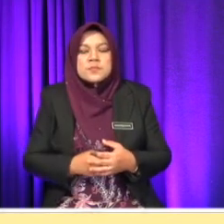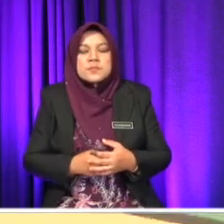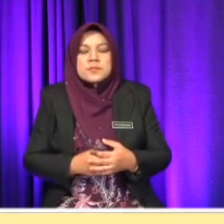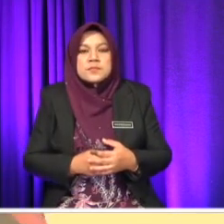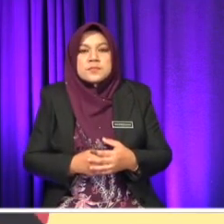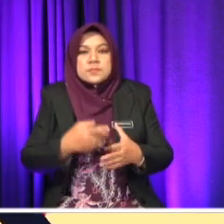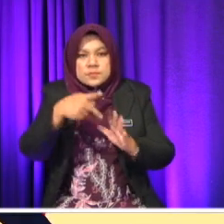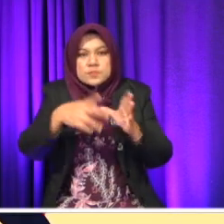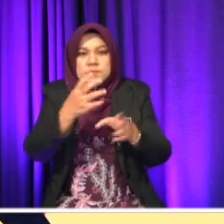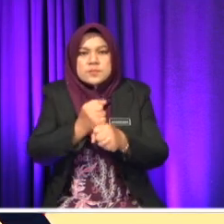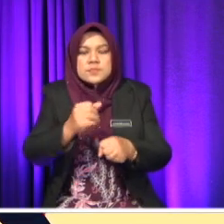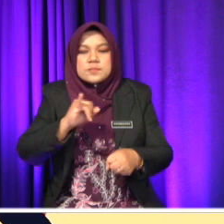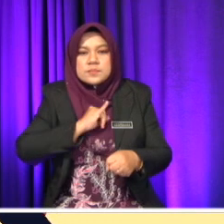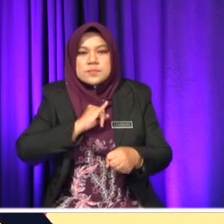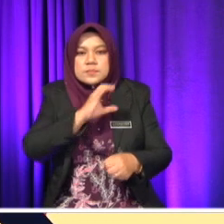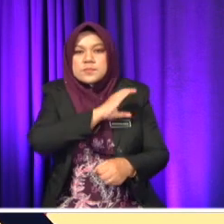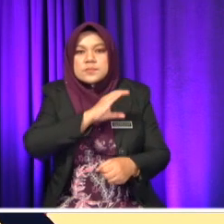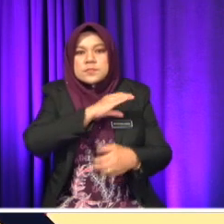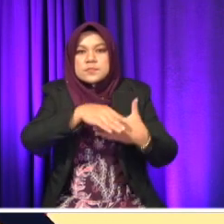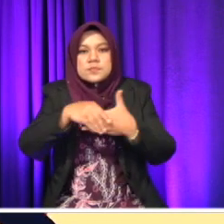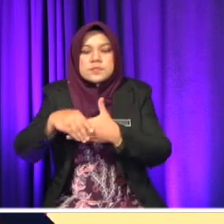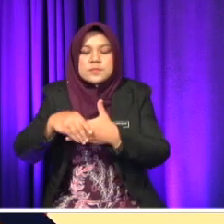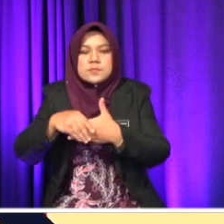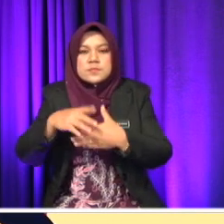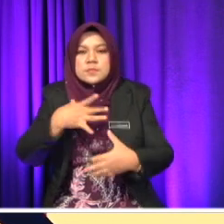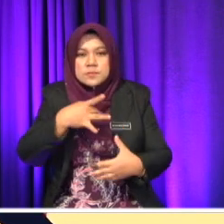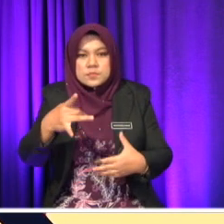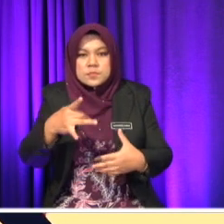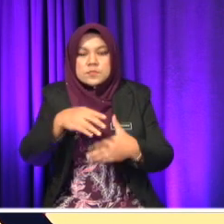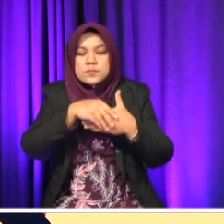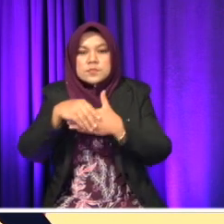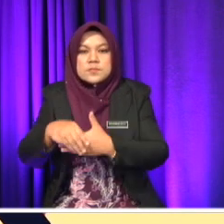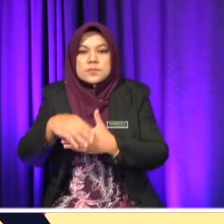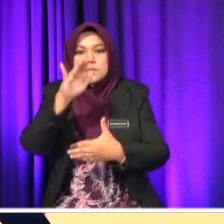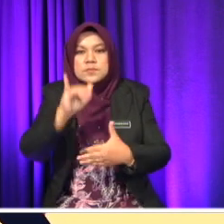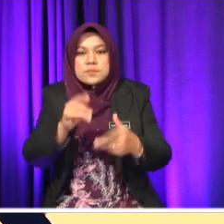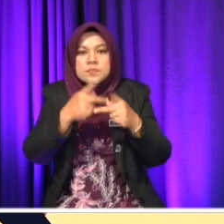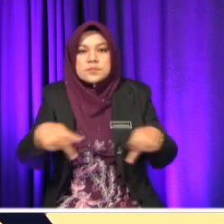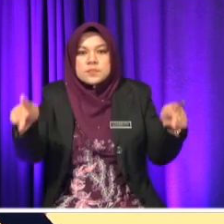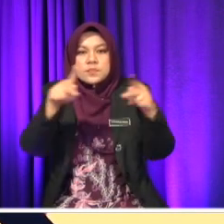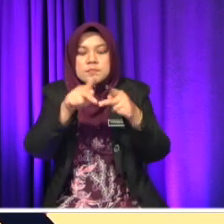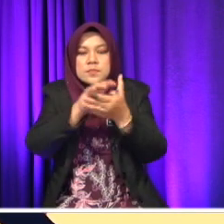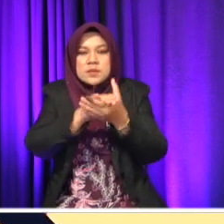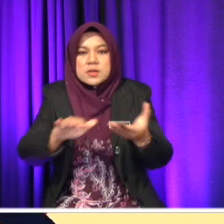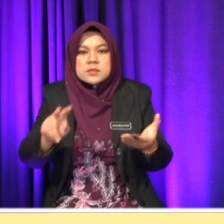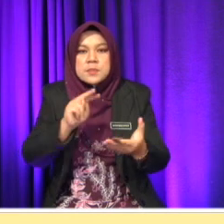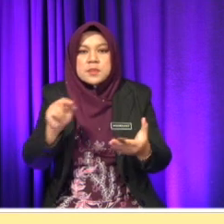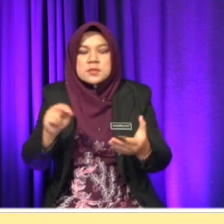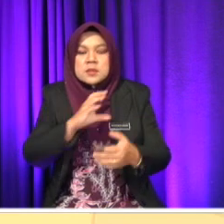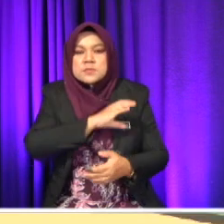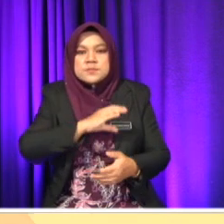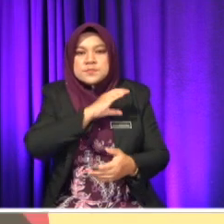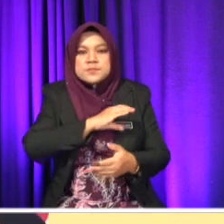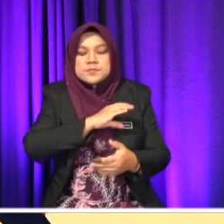pendapat saya ciri-ciri pemimpin idaman ialah pemimpin yang mementingkan keselamatan ciri-ciri